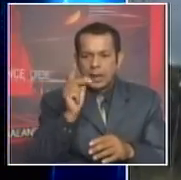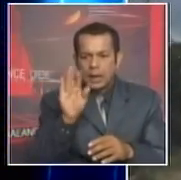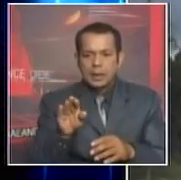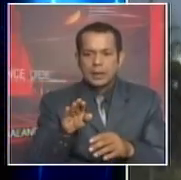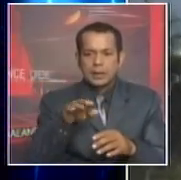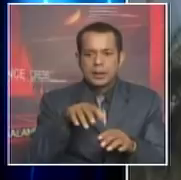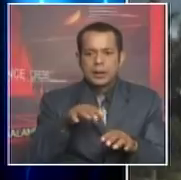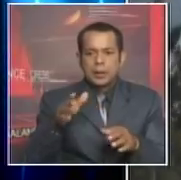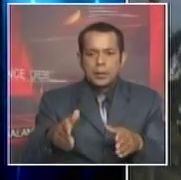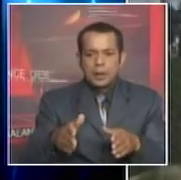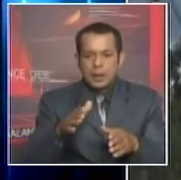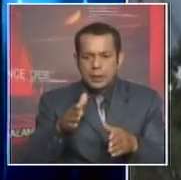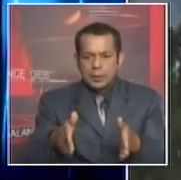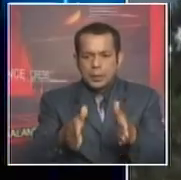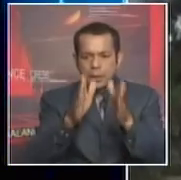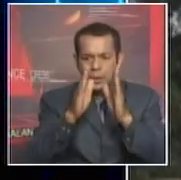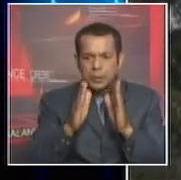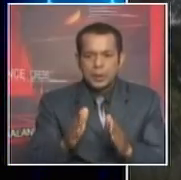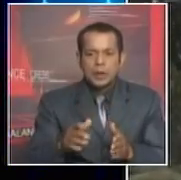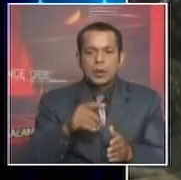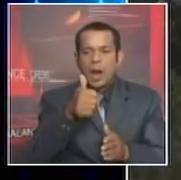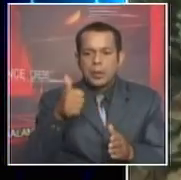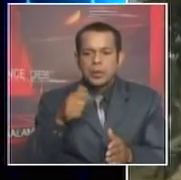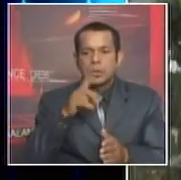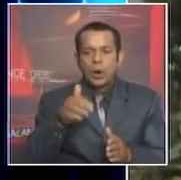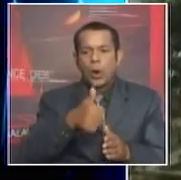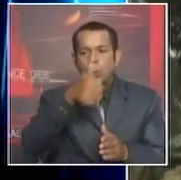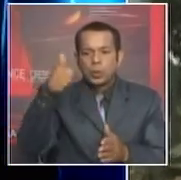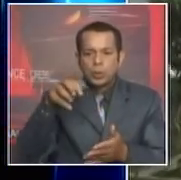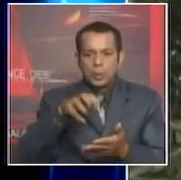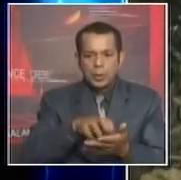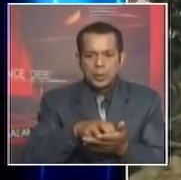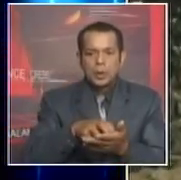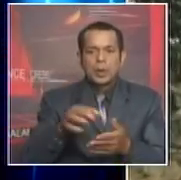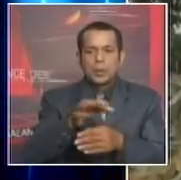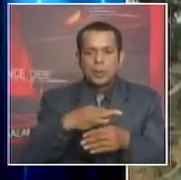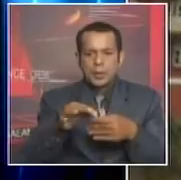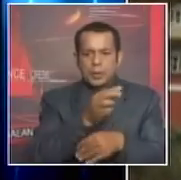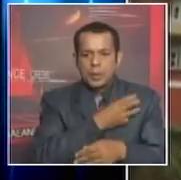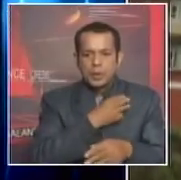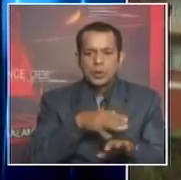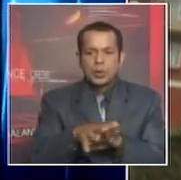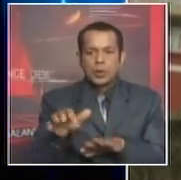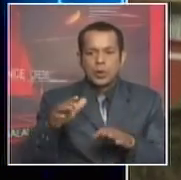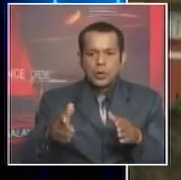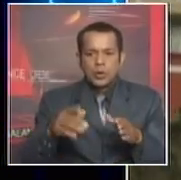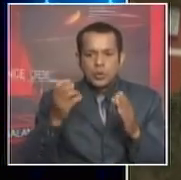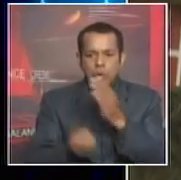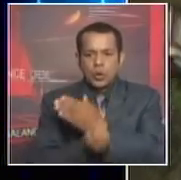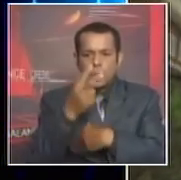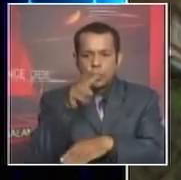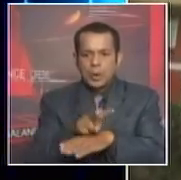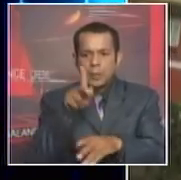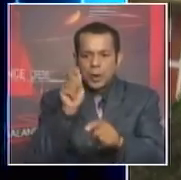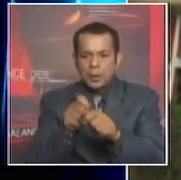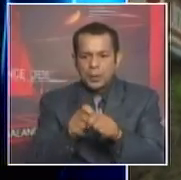अवस्था राम्रो नभएकाले यहाँ आउने पर्यटकहरू अन्यत्र जान थालेको नगरकोटका व्यवसायीहरूको भनाइ छ। उनीहरू नगरकोटको बाटो